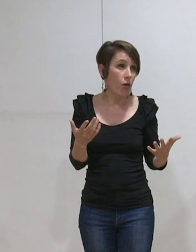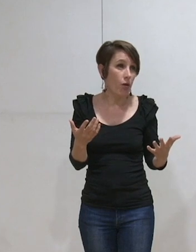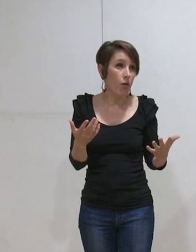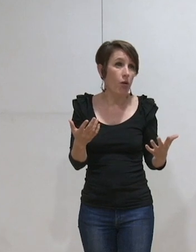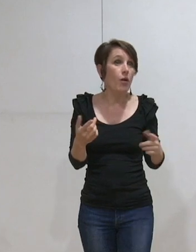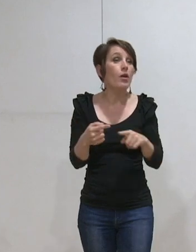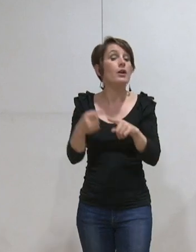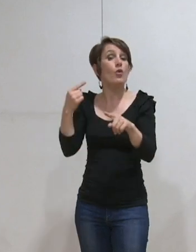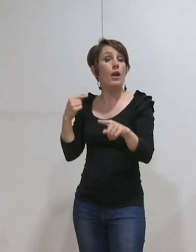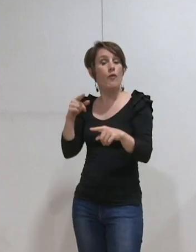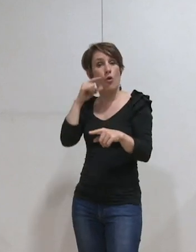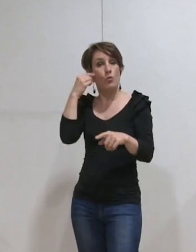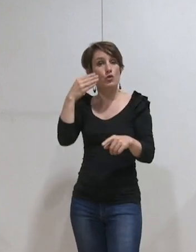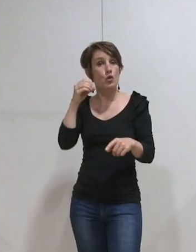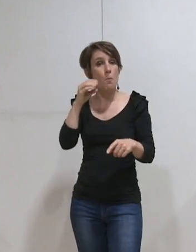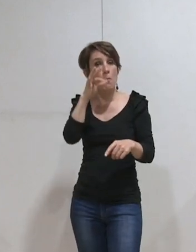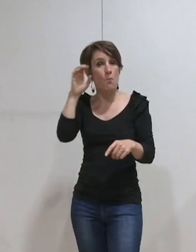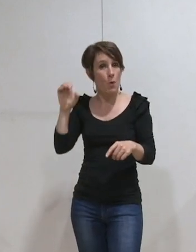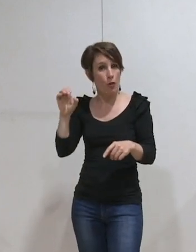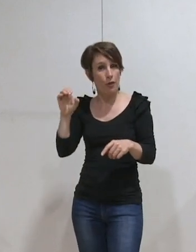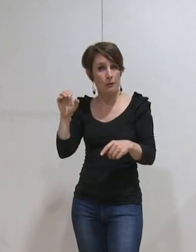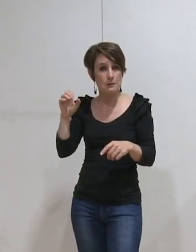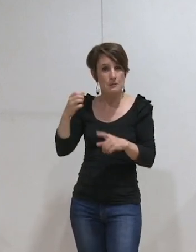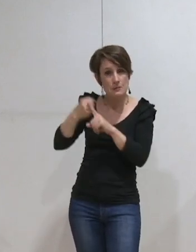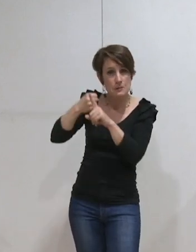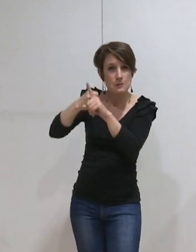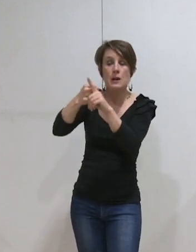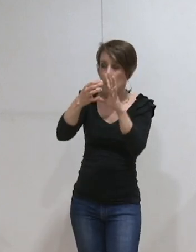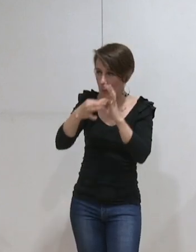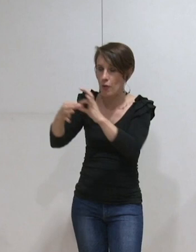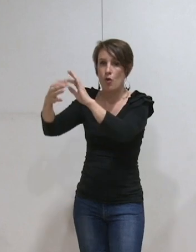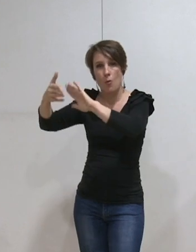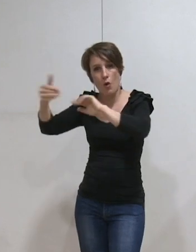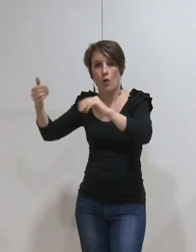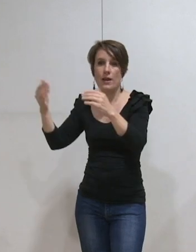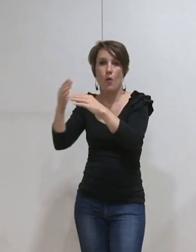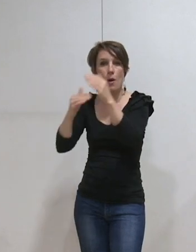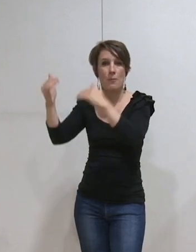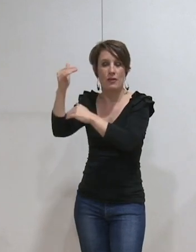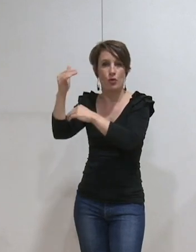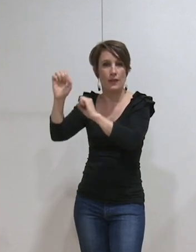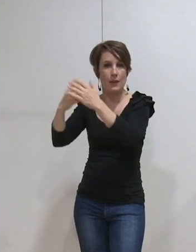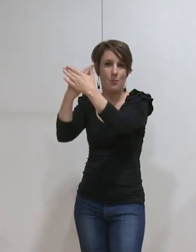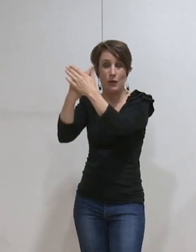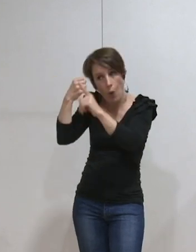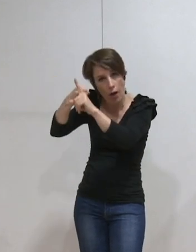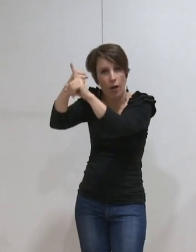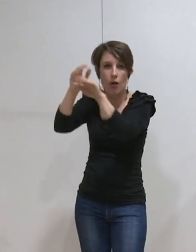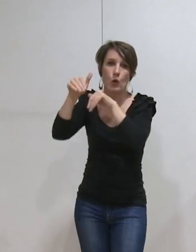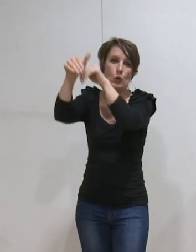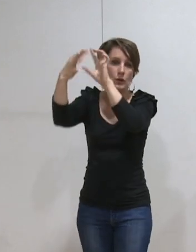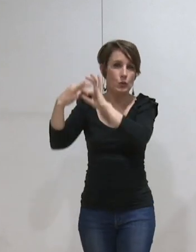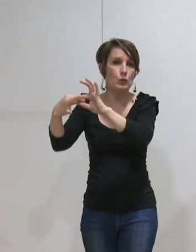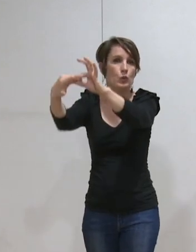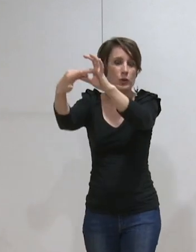le mandat précédent par Jean-Philippe Motte est maintenant le cheval de bataille de la majorité métropolitaine cette stratégie de